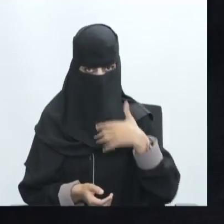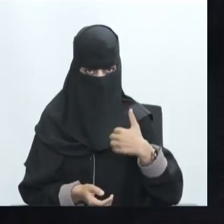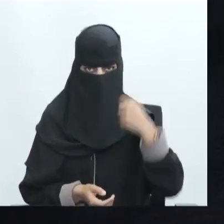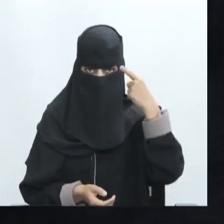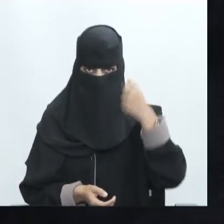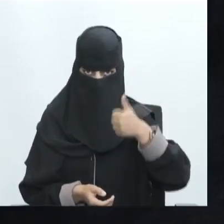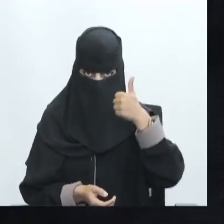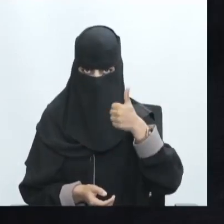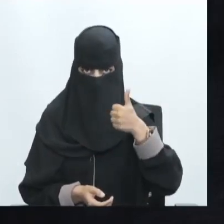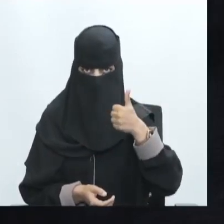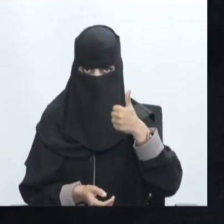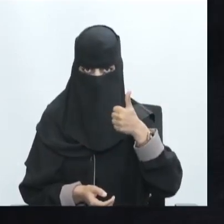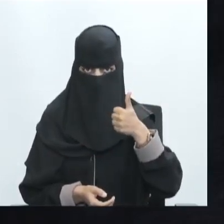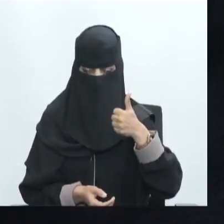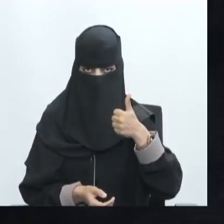ان